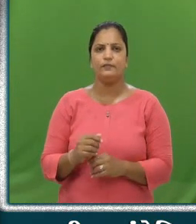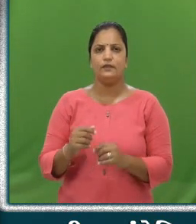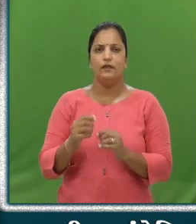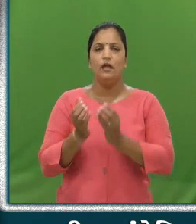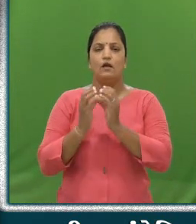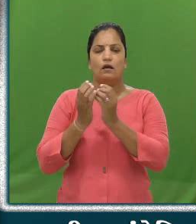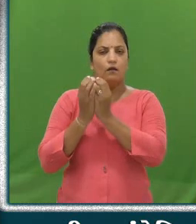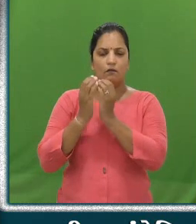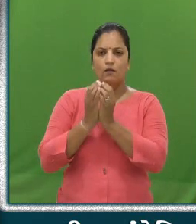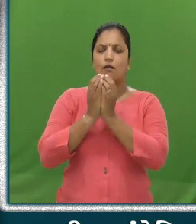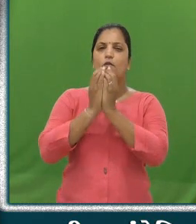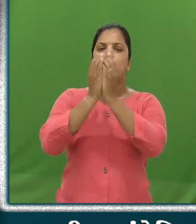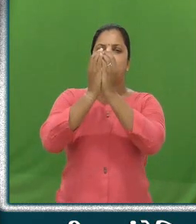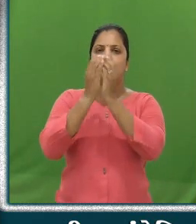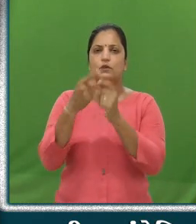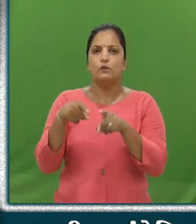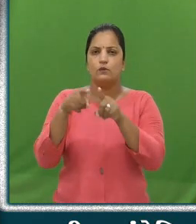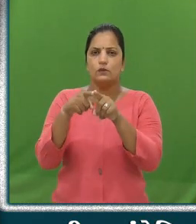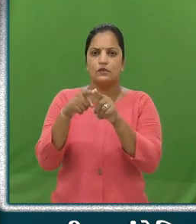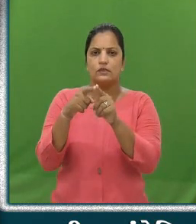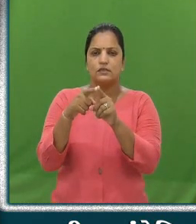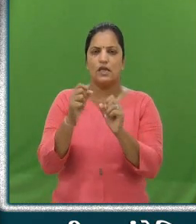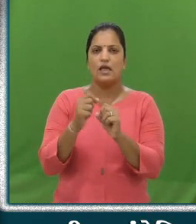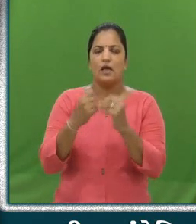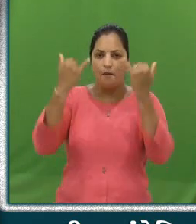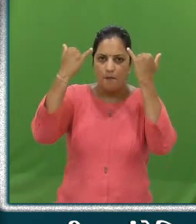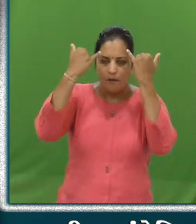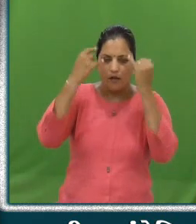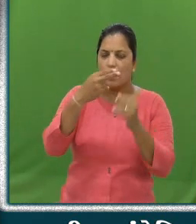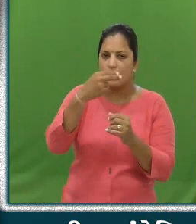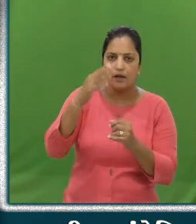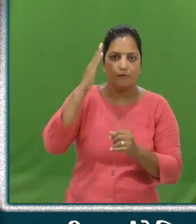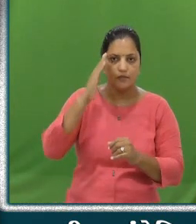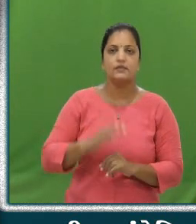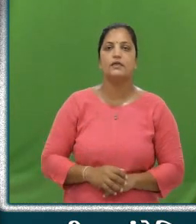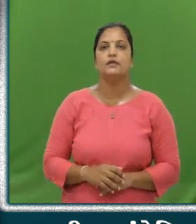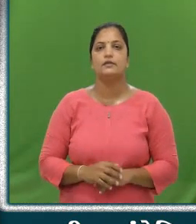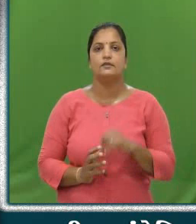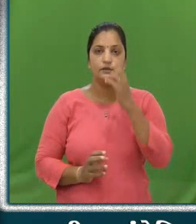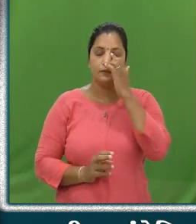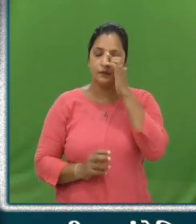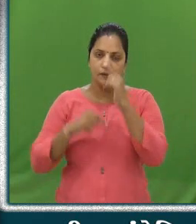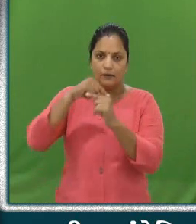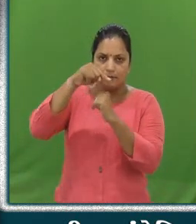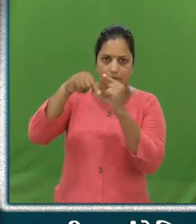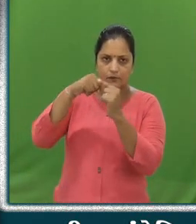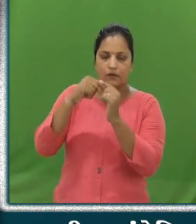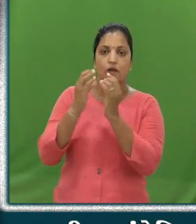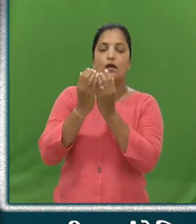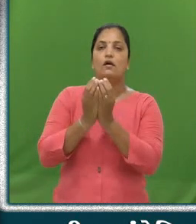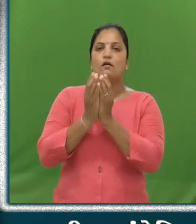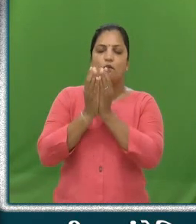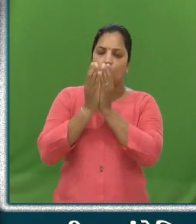આવે છે અને આપણે ગોકળ ગાય તરીકે ઓળખવામાં આવે છે ઓળખાય છે અહીં તમે જોઈ